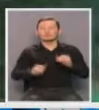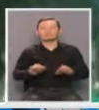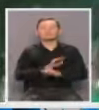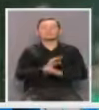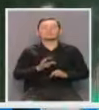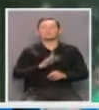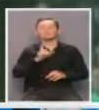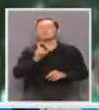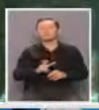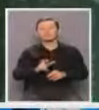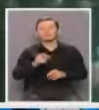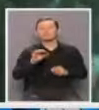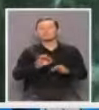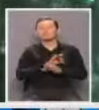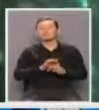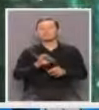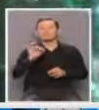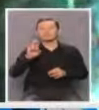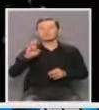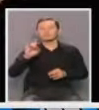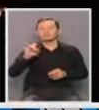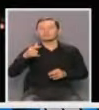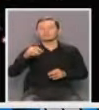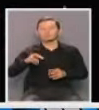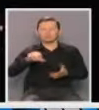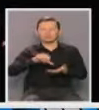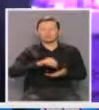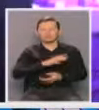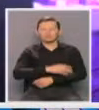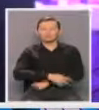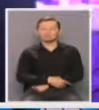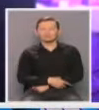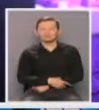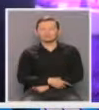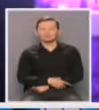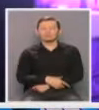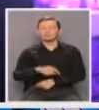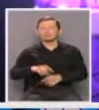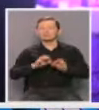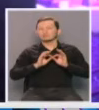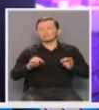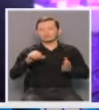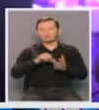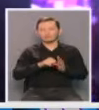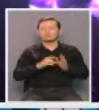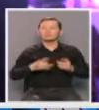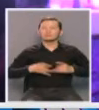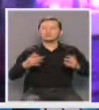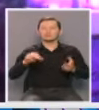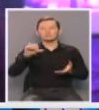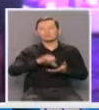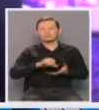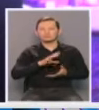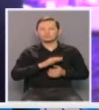алған орындаушы, әрі сазгер Ибрагим Ескендір де бар. Бүгін енді мына кереметтей игі шараға